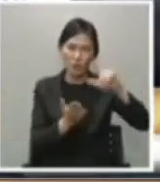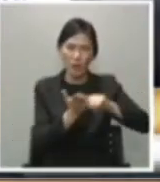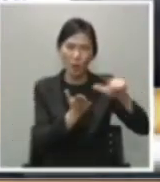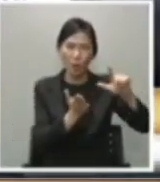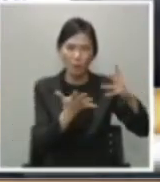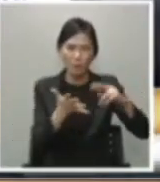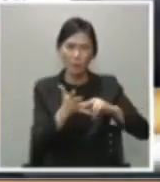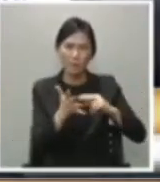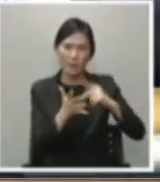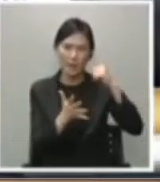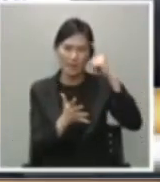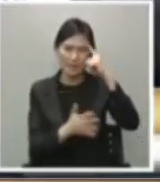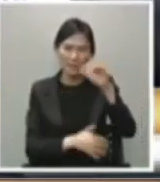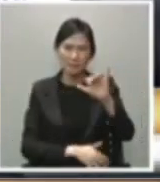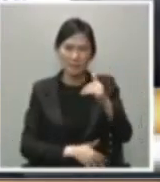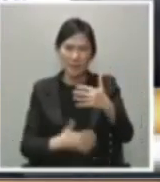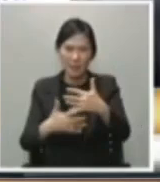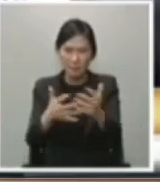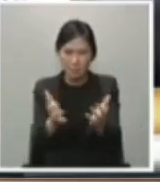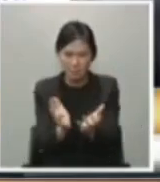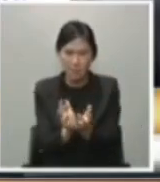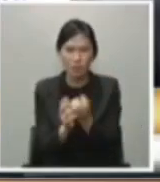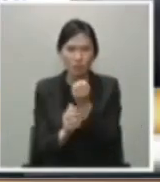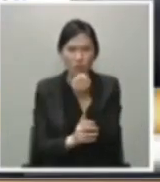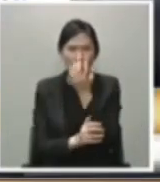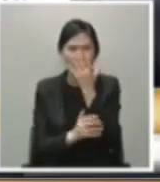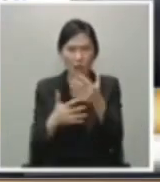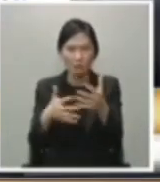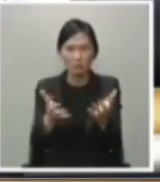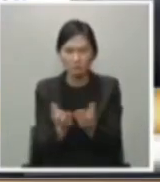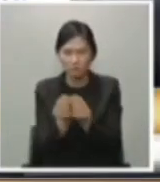ได้กระถางนะครับผมไม่สามารถที่จะไว้ว